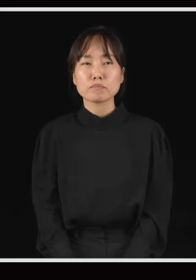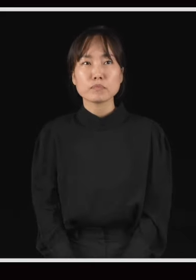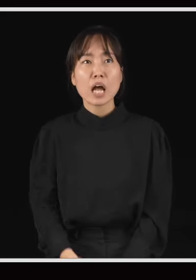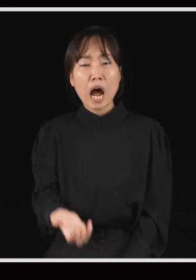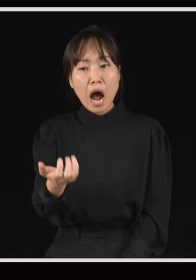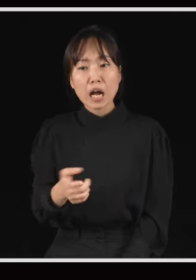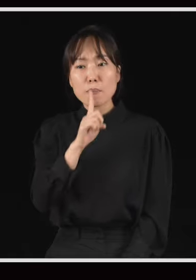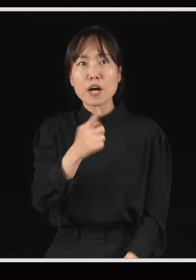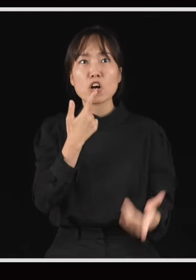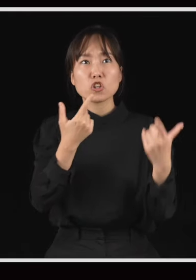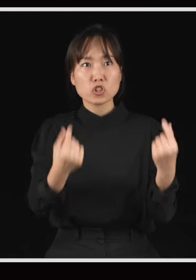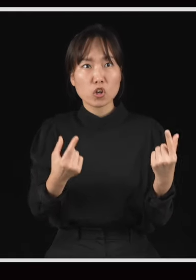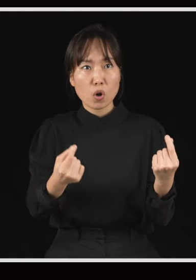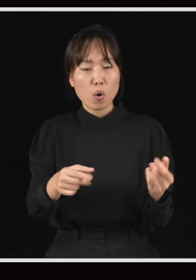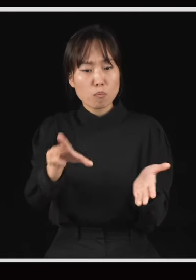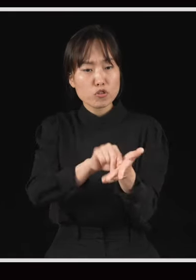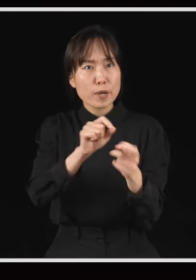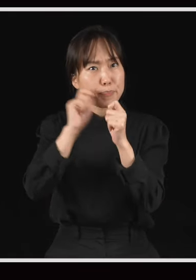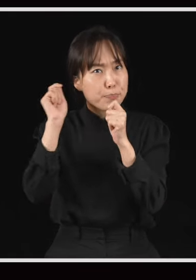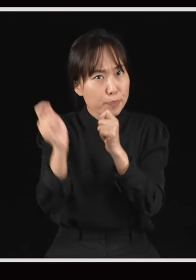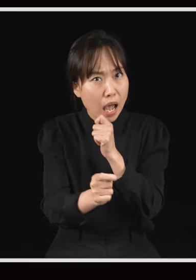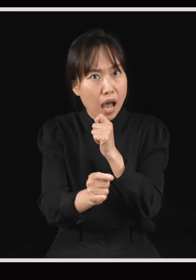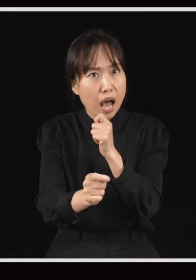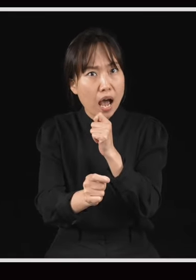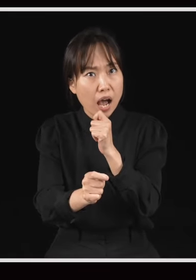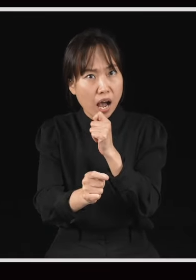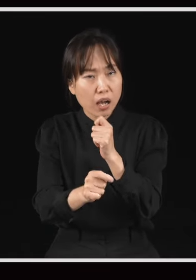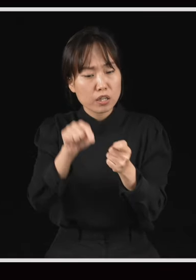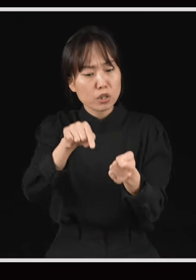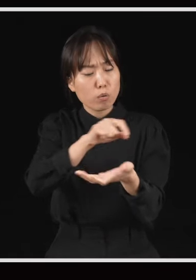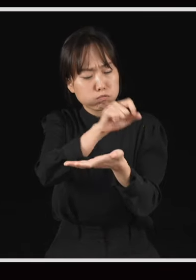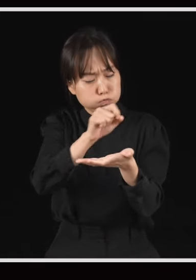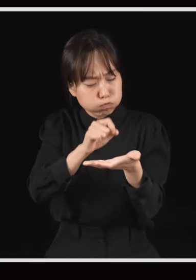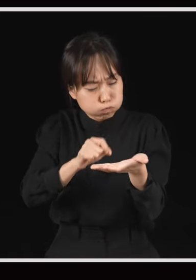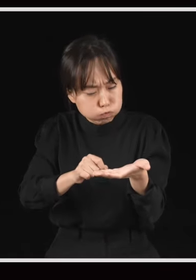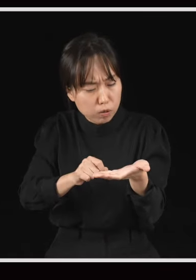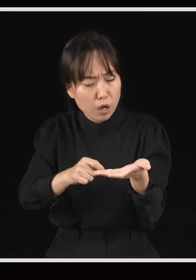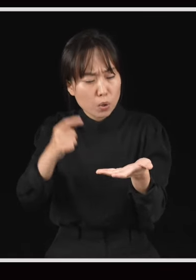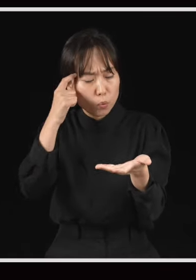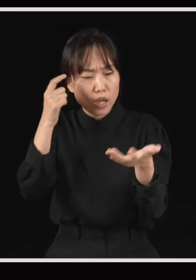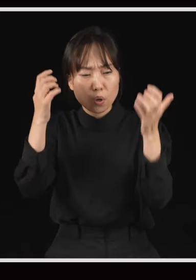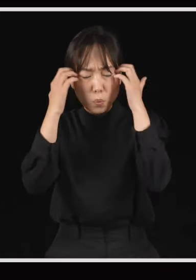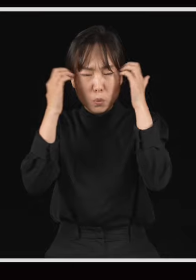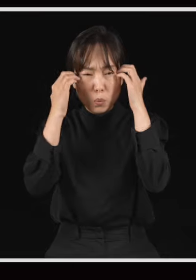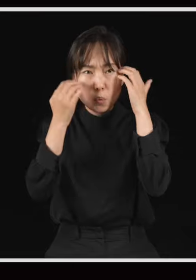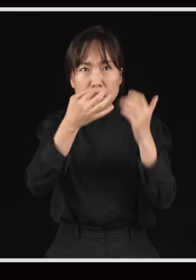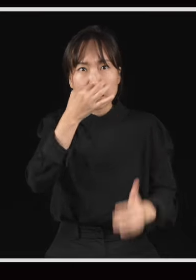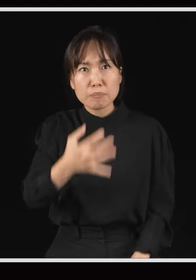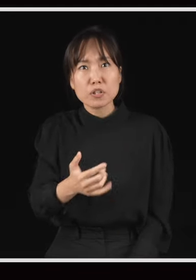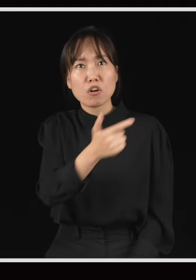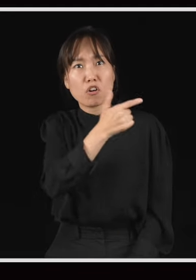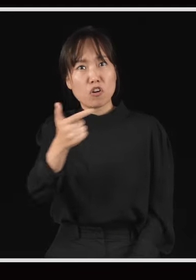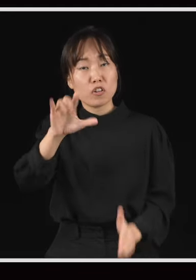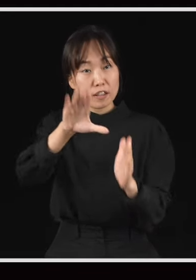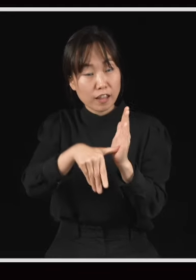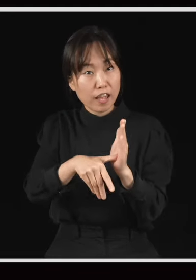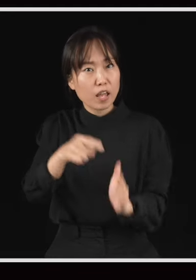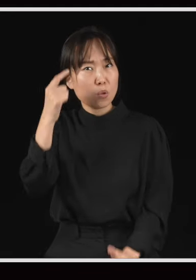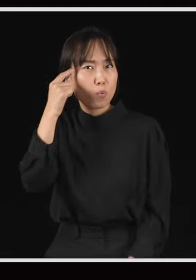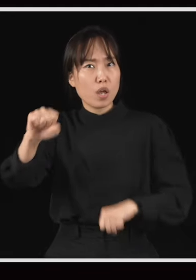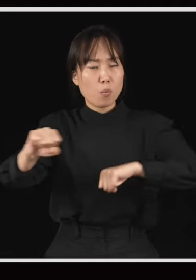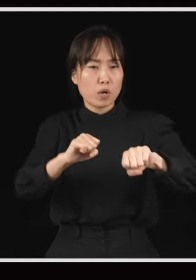받을 정도로의, 어떻게 보면 가장 어려운 난이도가 있는 과제를 수행할 때에만이 내 머리에는